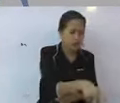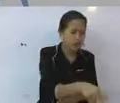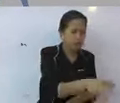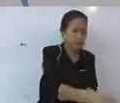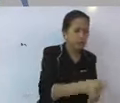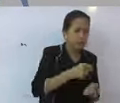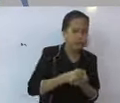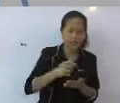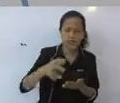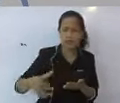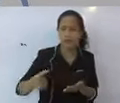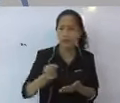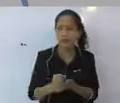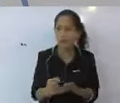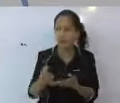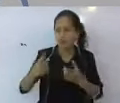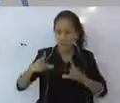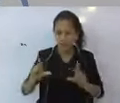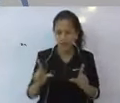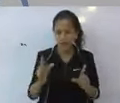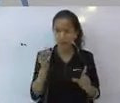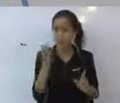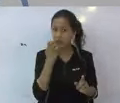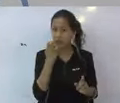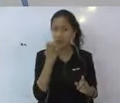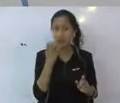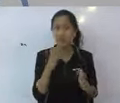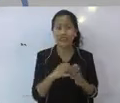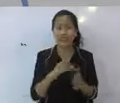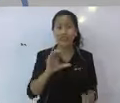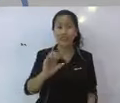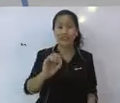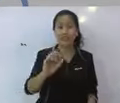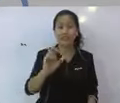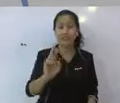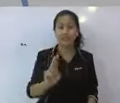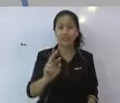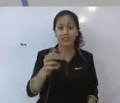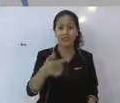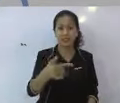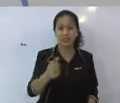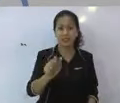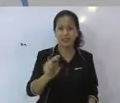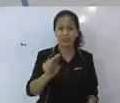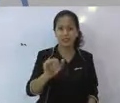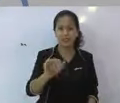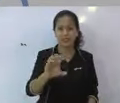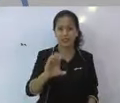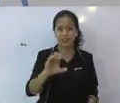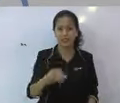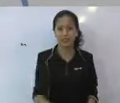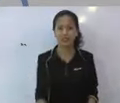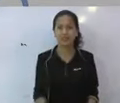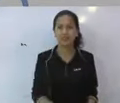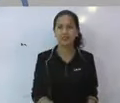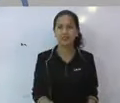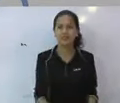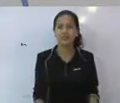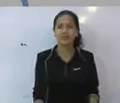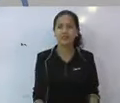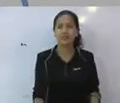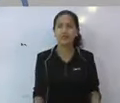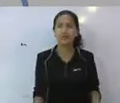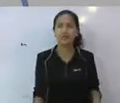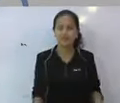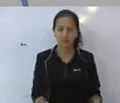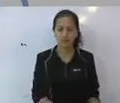ang sinasabi natin, organic living. From farm to table. Hindi yung farm, supermarket, tama. Grocery,